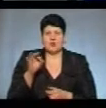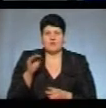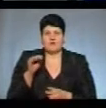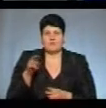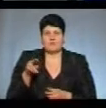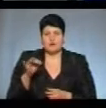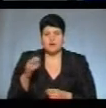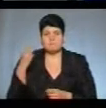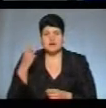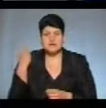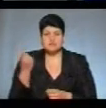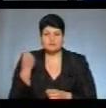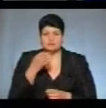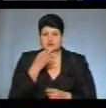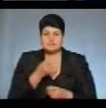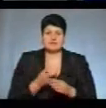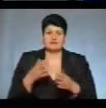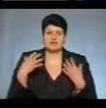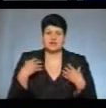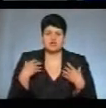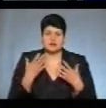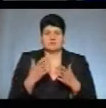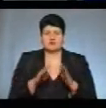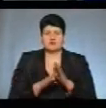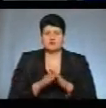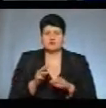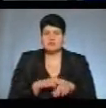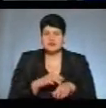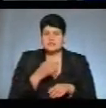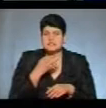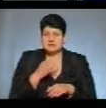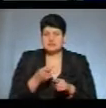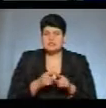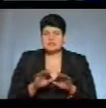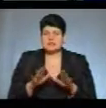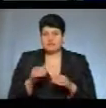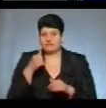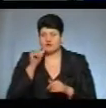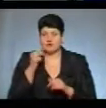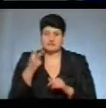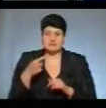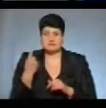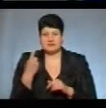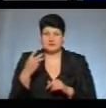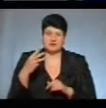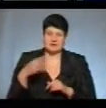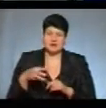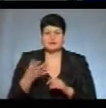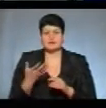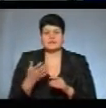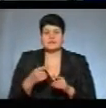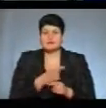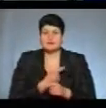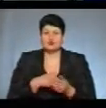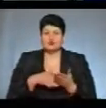Про це розповів начальник Підволочиського відділу поліції Андрій Купчак. Він повідомив, що це сталося вчора, близько 21:30. За медичною